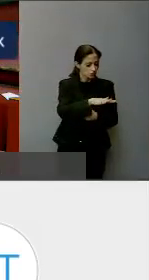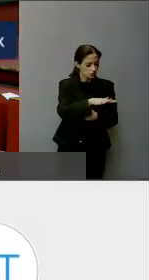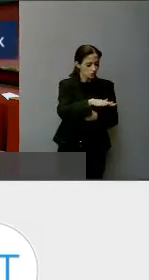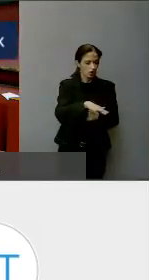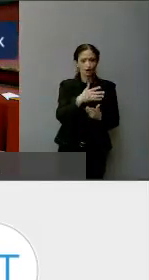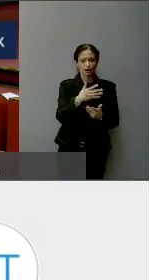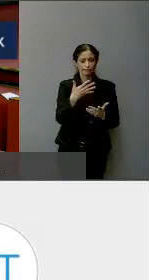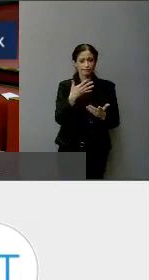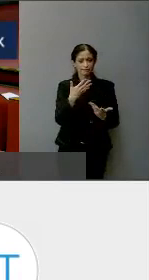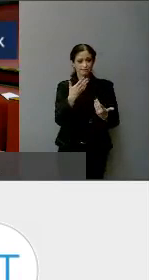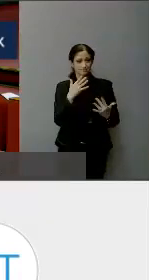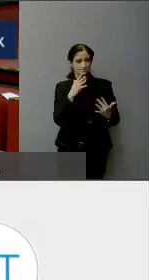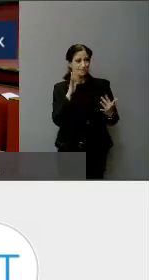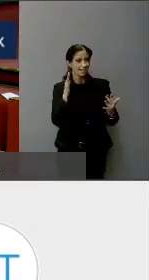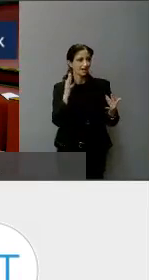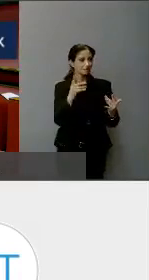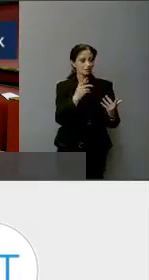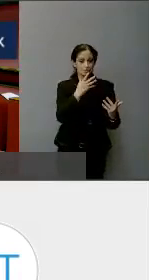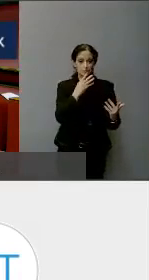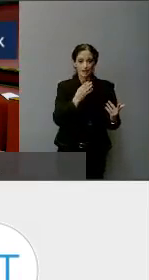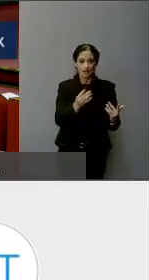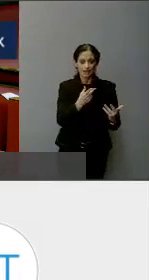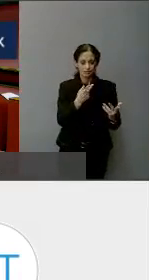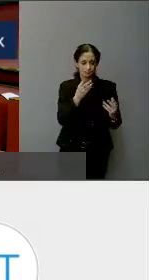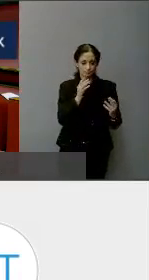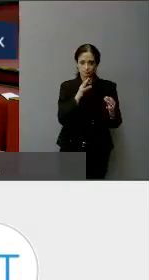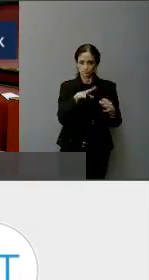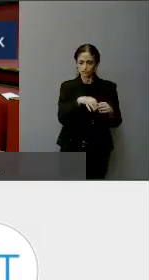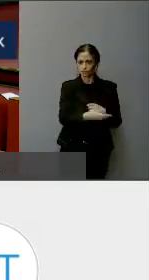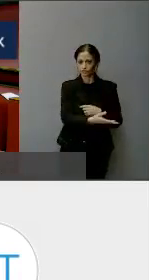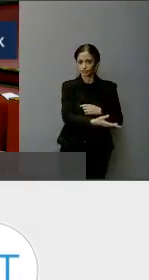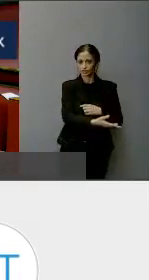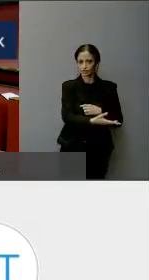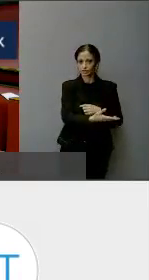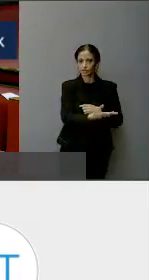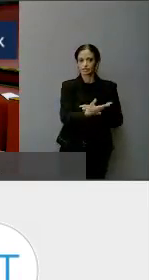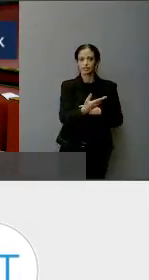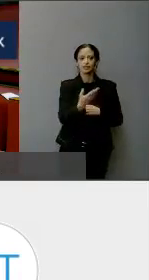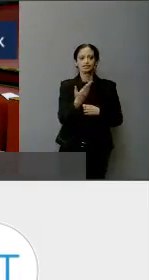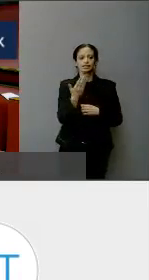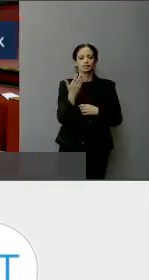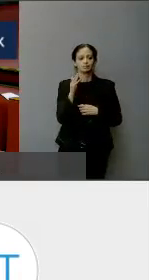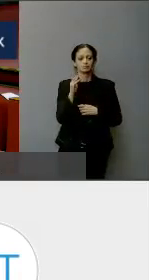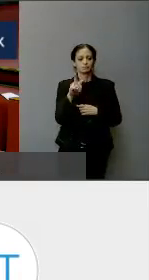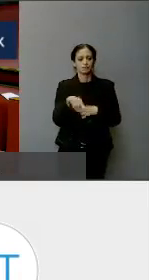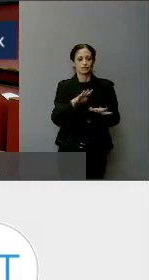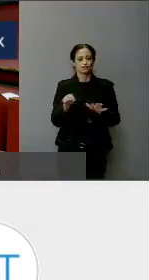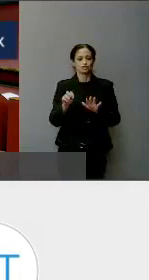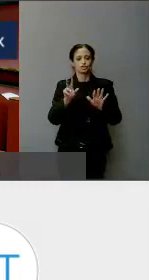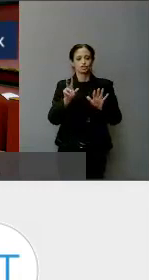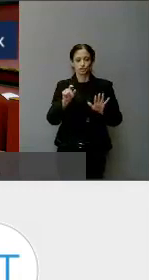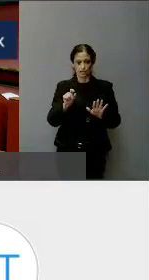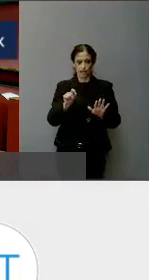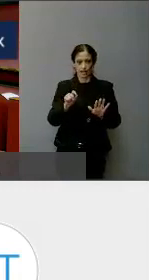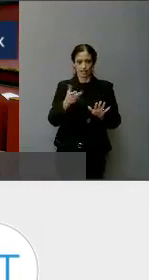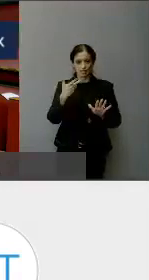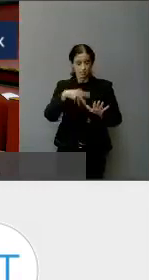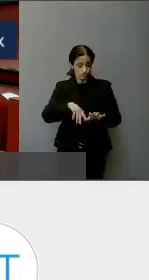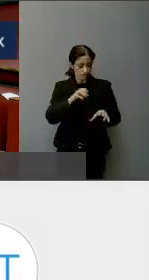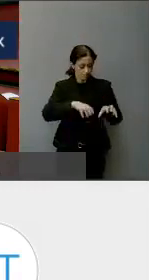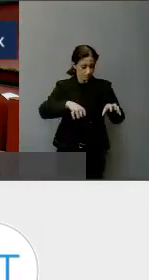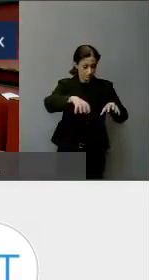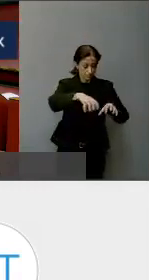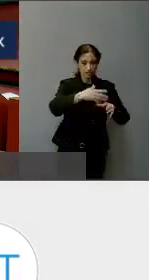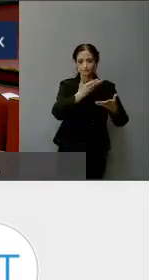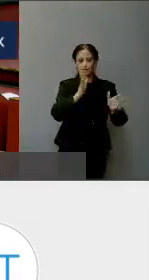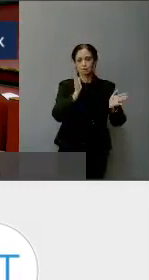vari nel 1970 si era dato fine alla propria azione all'invasione delle colline perché quella che era venuto era venuta